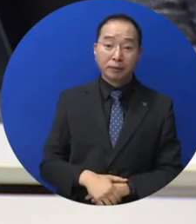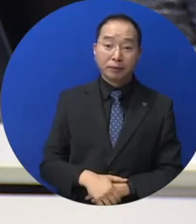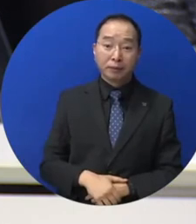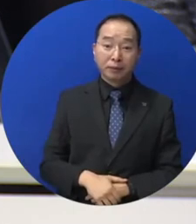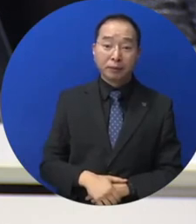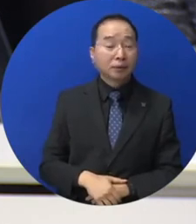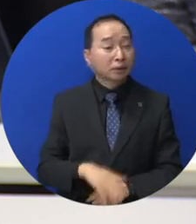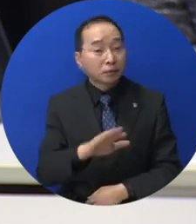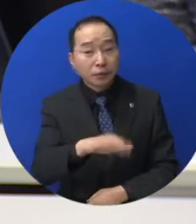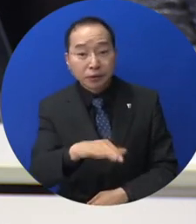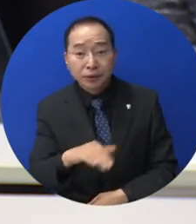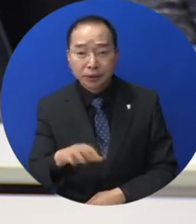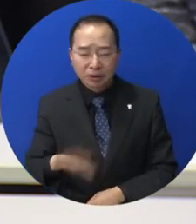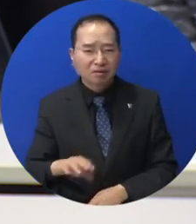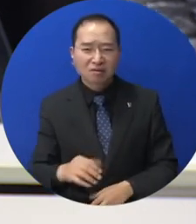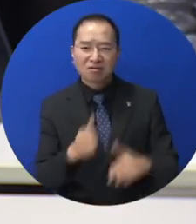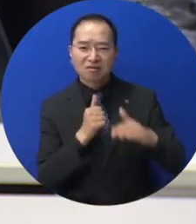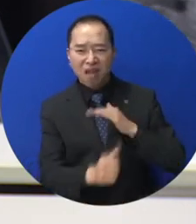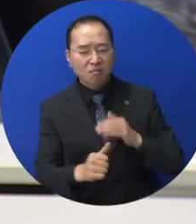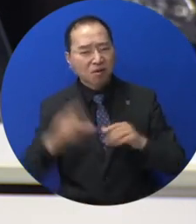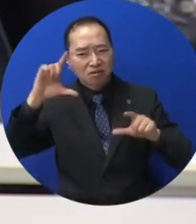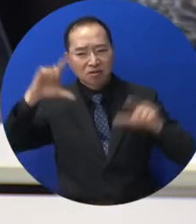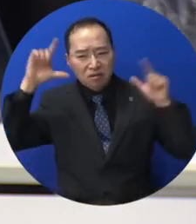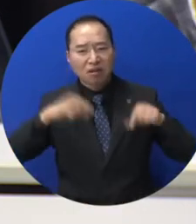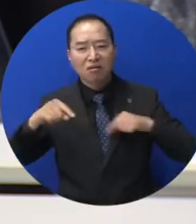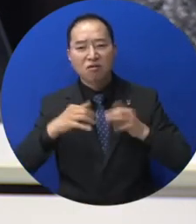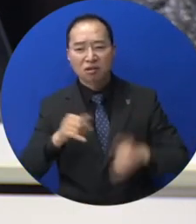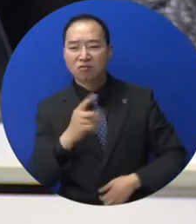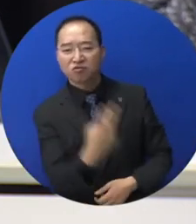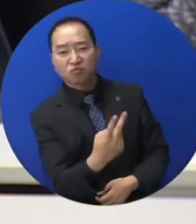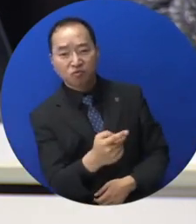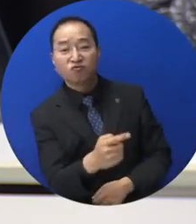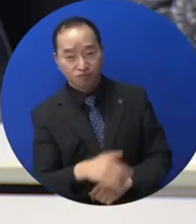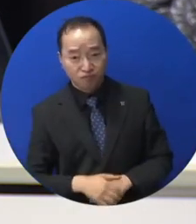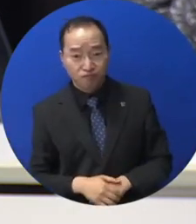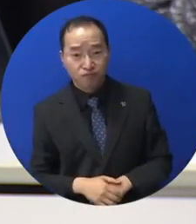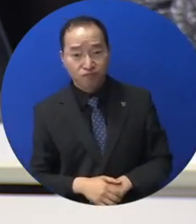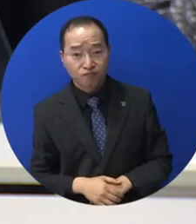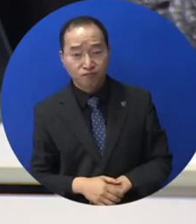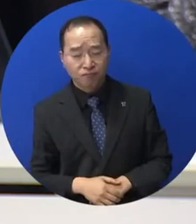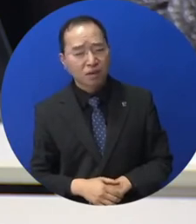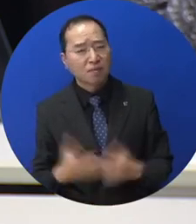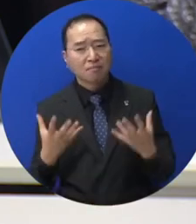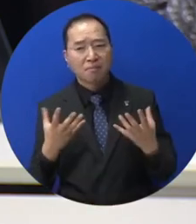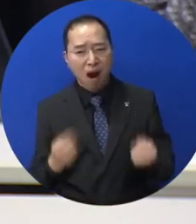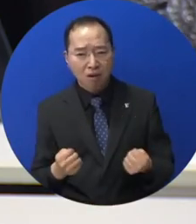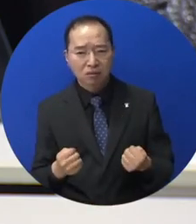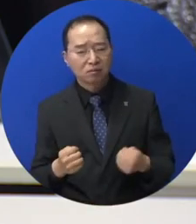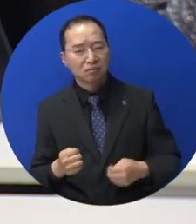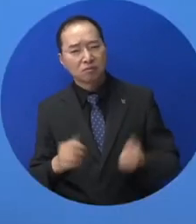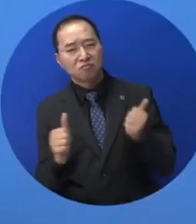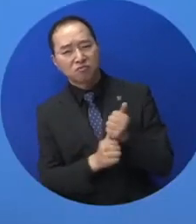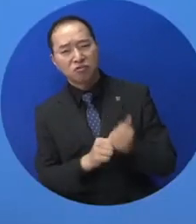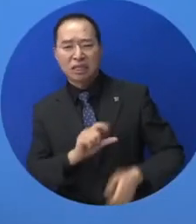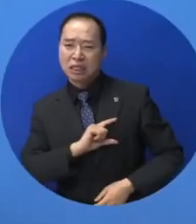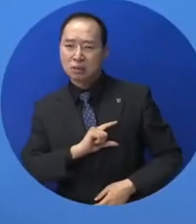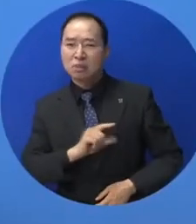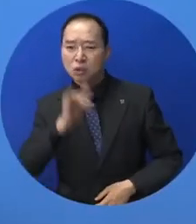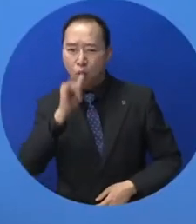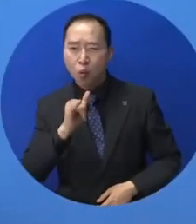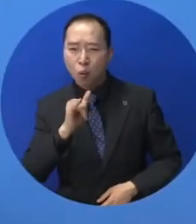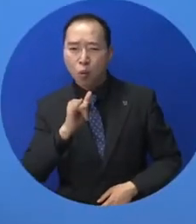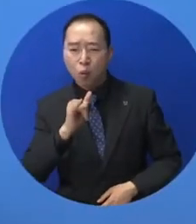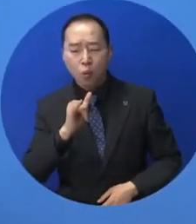두 분은 우리 당의 아주 대표적인 스타 정치인이신데 제가 알기로도 많은 부캐가